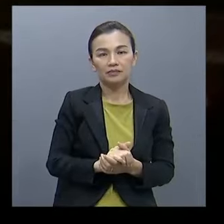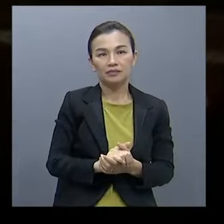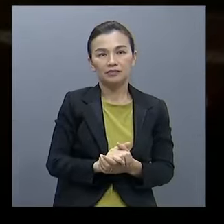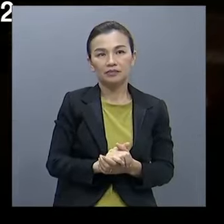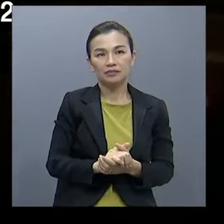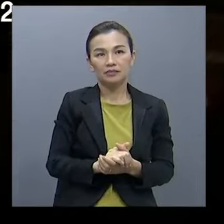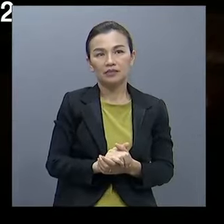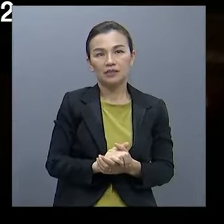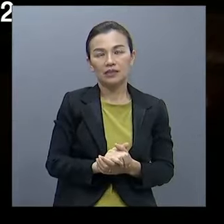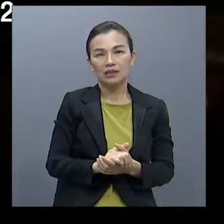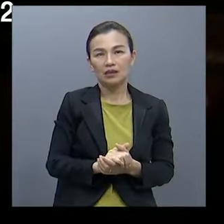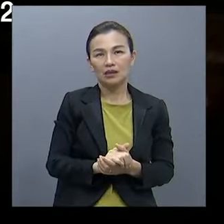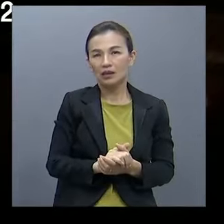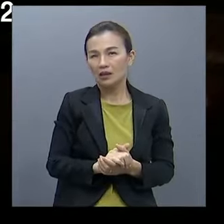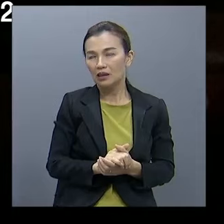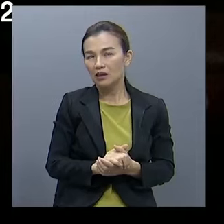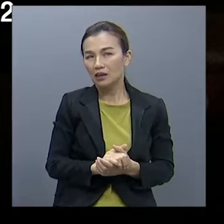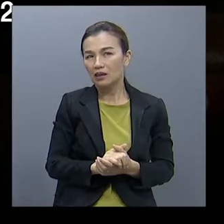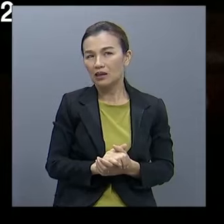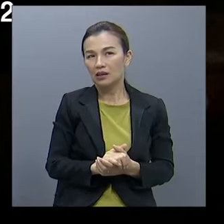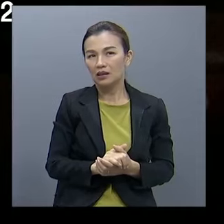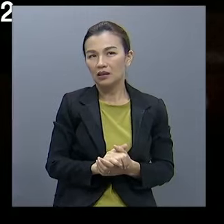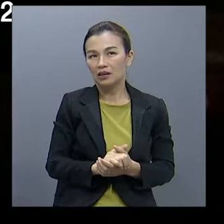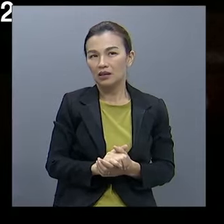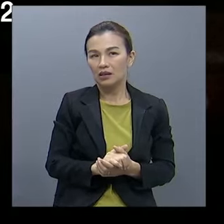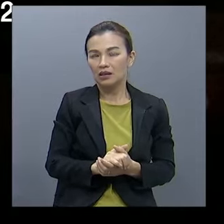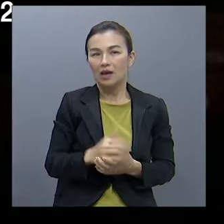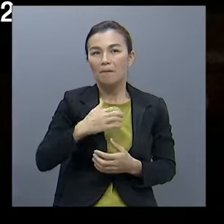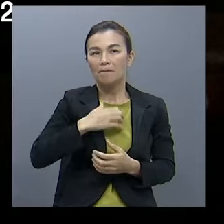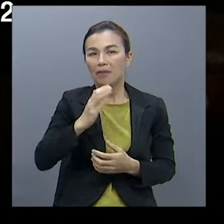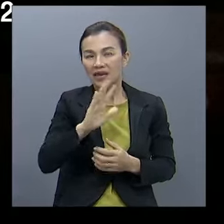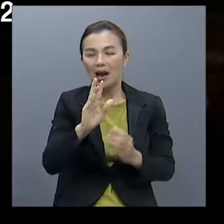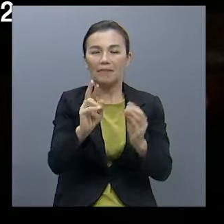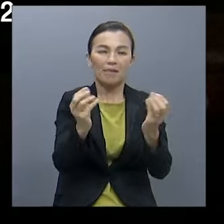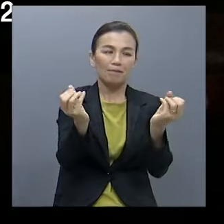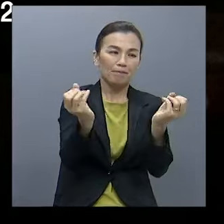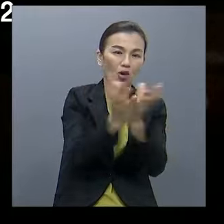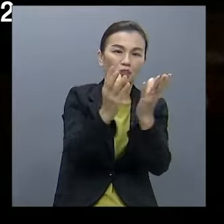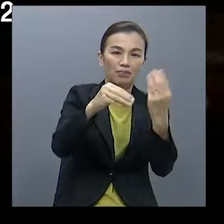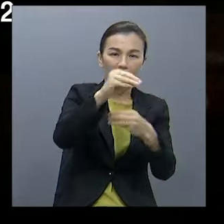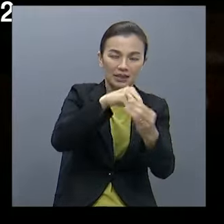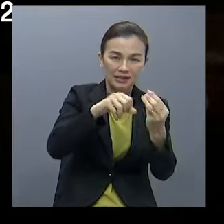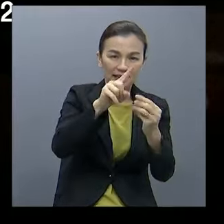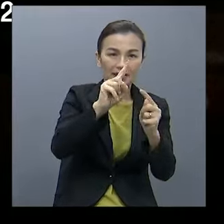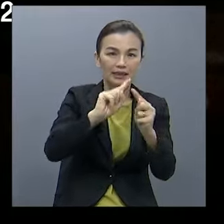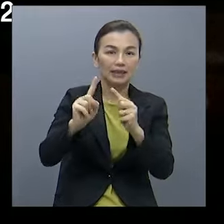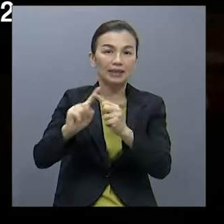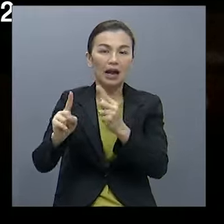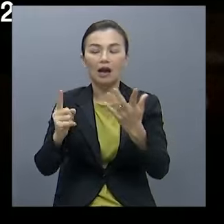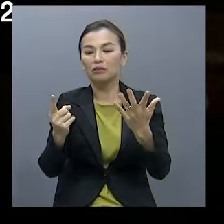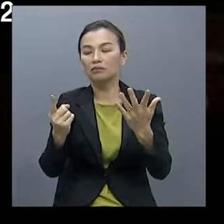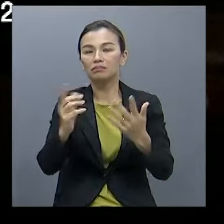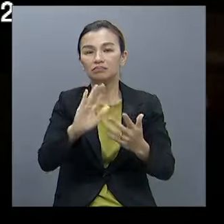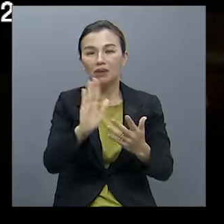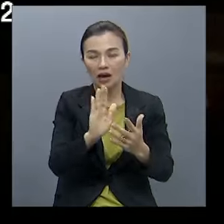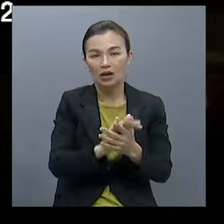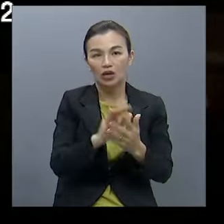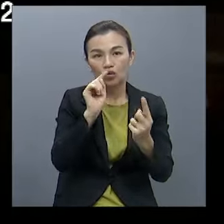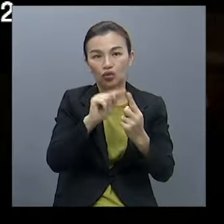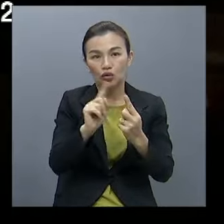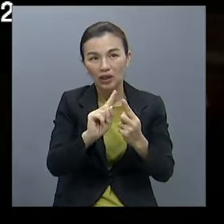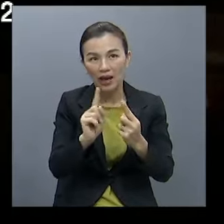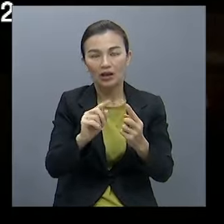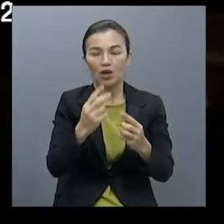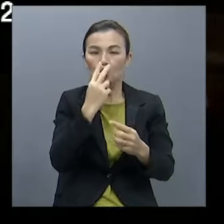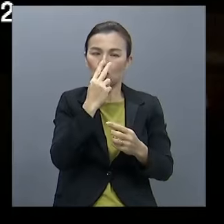อมรับในเรื่องของการมาทำร้ายทำเรื่องเสียระบบเศรษฐกิจก็ทำให้ในพื้นที่ตรงนี้เสียเลยโอกาสมากกว่